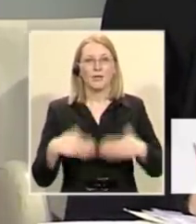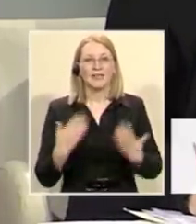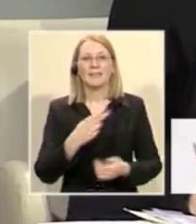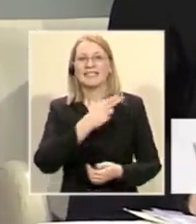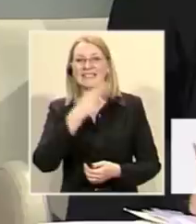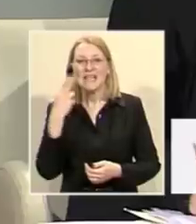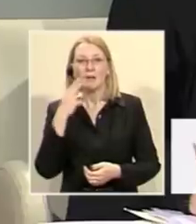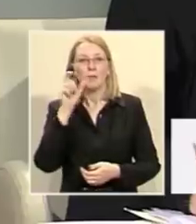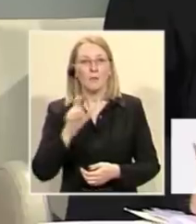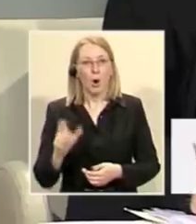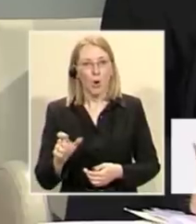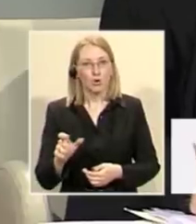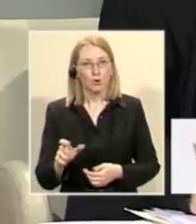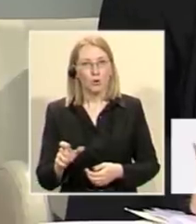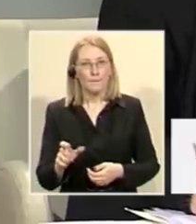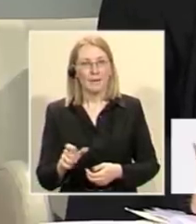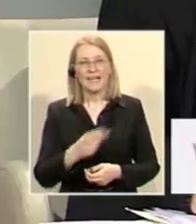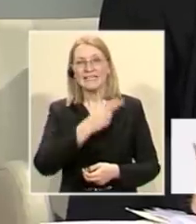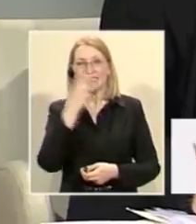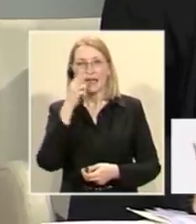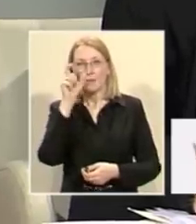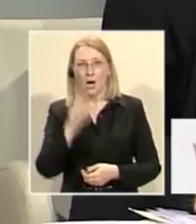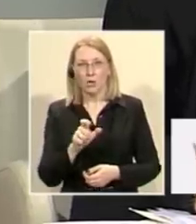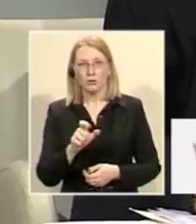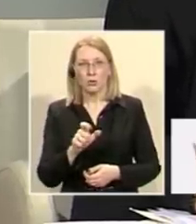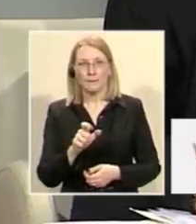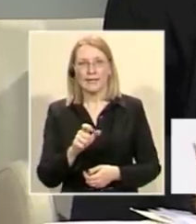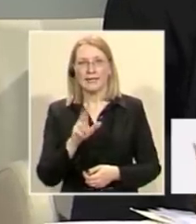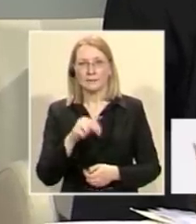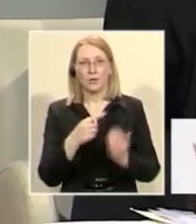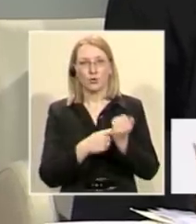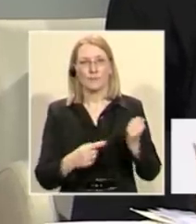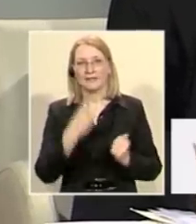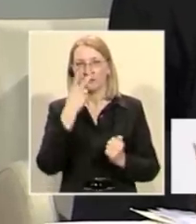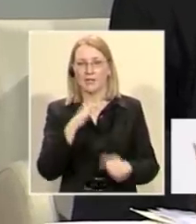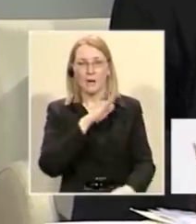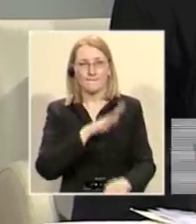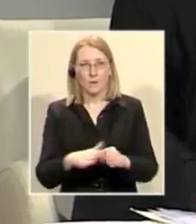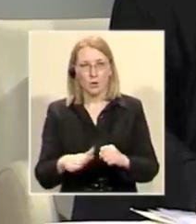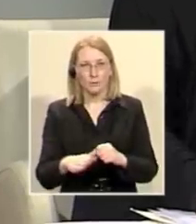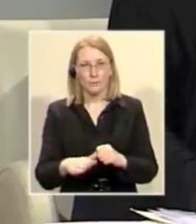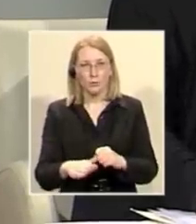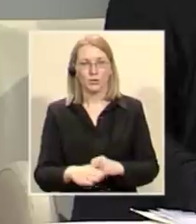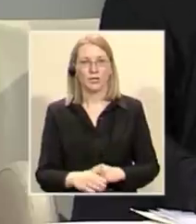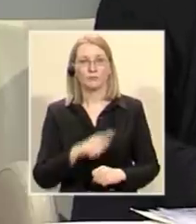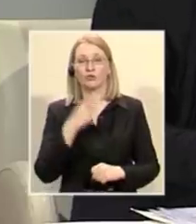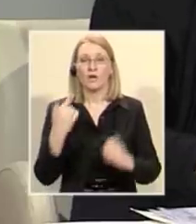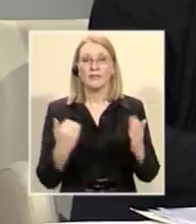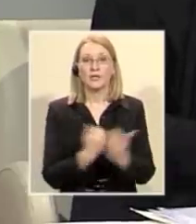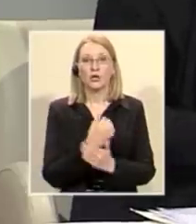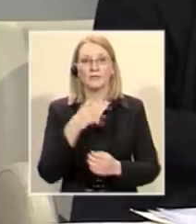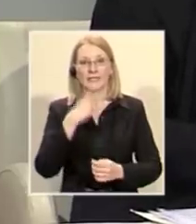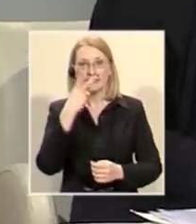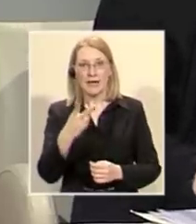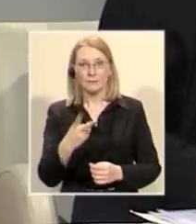slijepim osobama. Znači, slijepe su osobe, one osobe koje imaju gubitak vida, znači potpuni gubitak vida. Što je ovdje novo